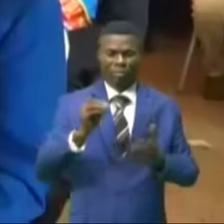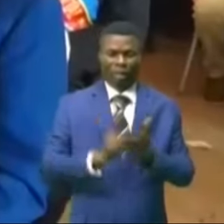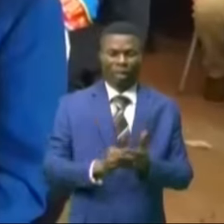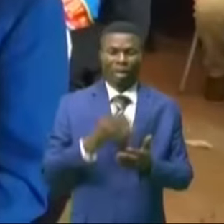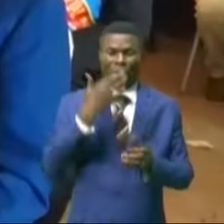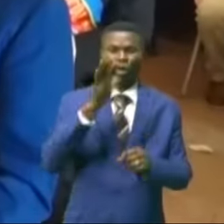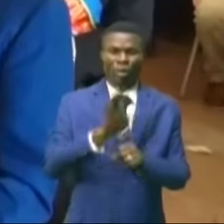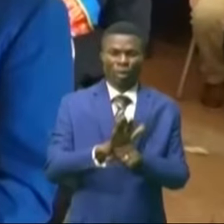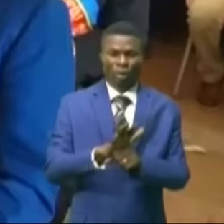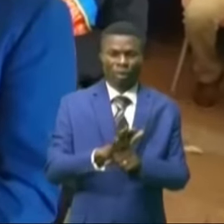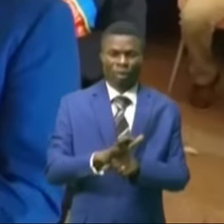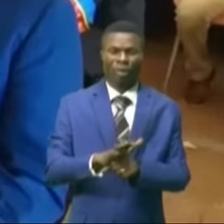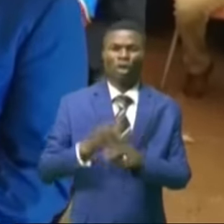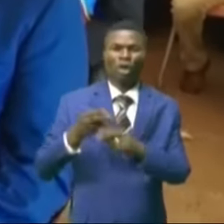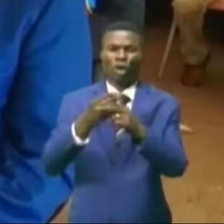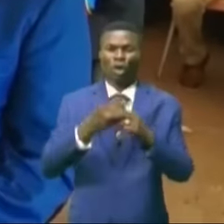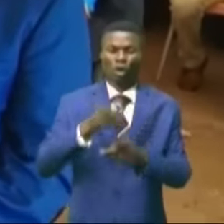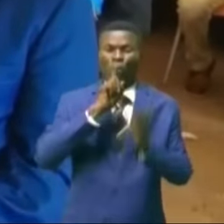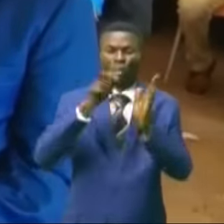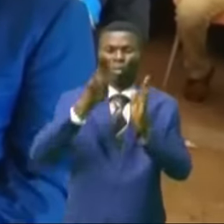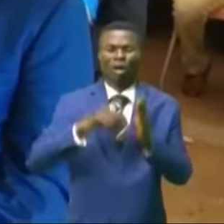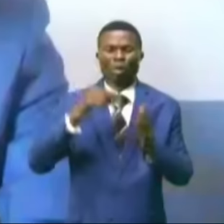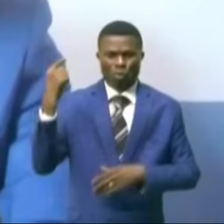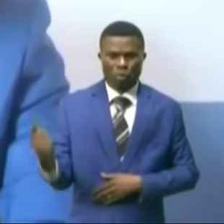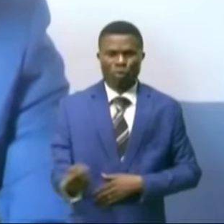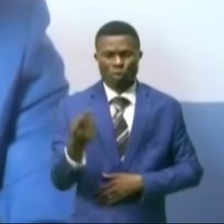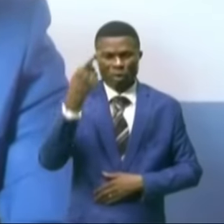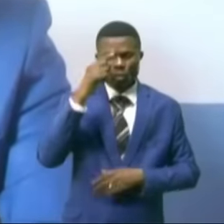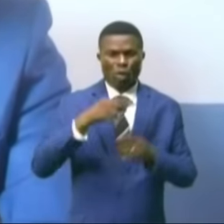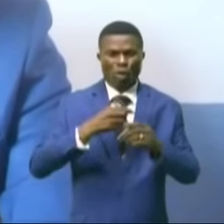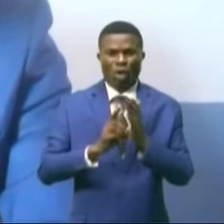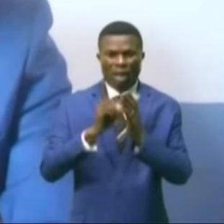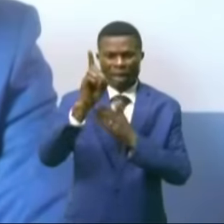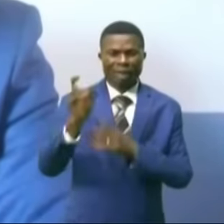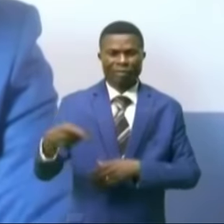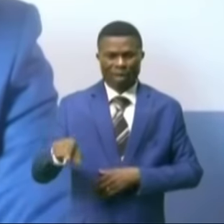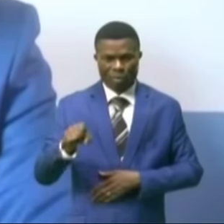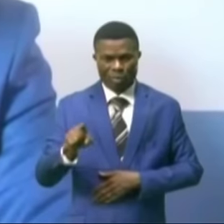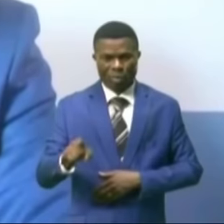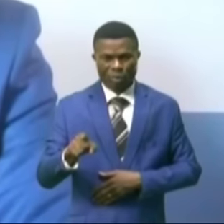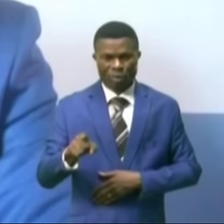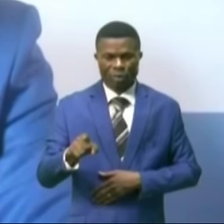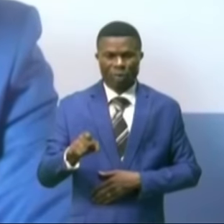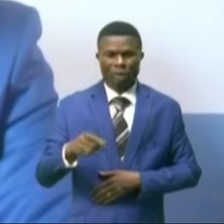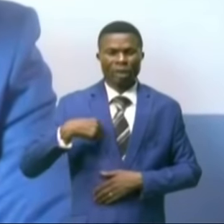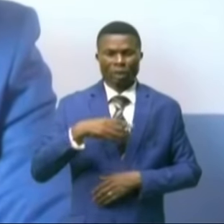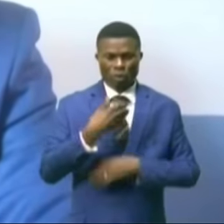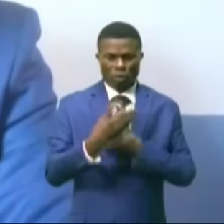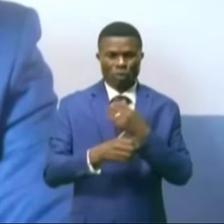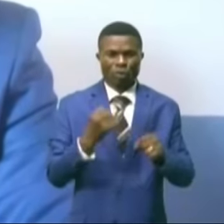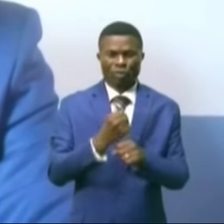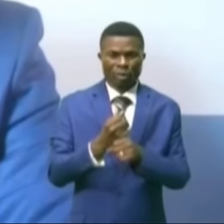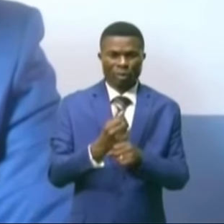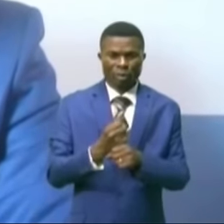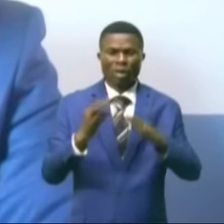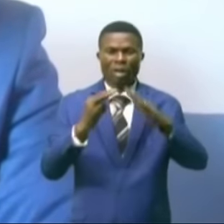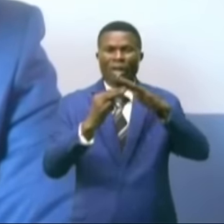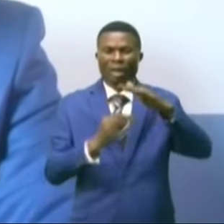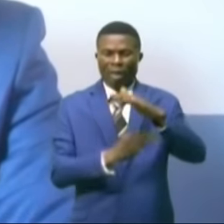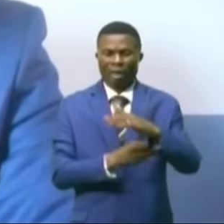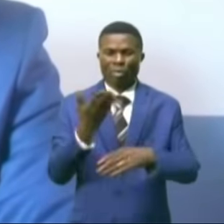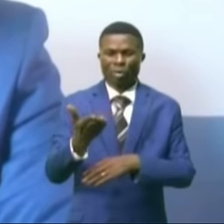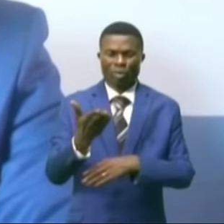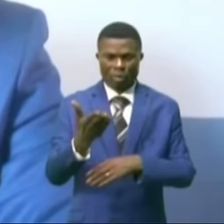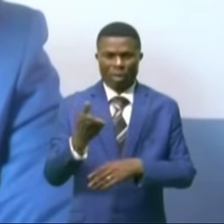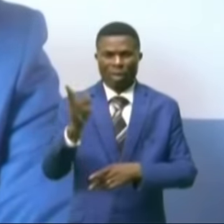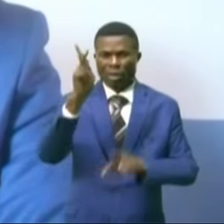promis un contrôle parlementaire rigoureux pour le décollage de cette province. Le vote que nous avons opéré répond au choix de la population. Et je